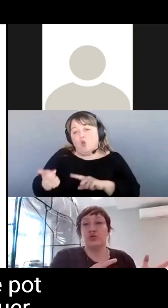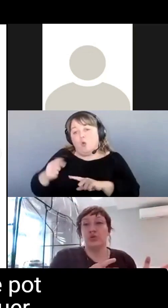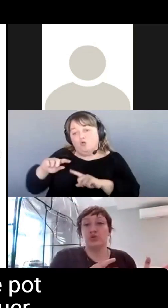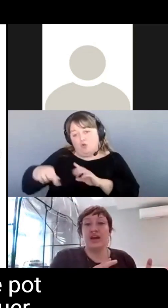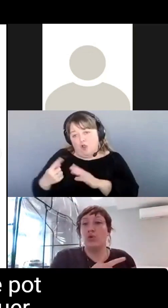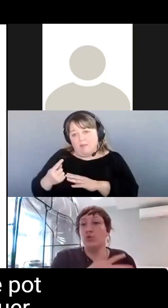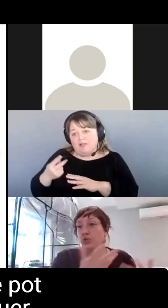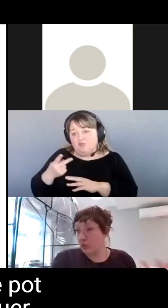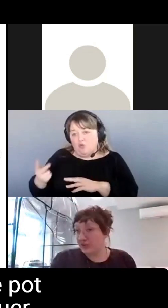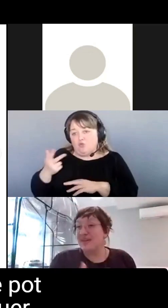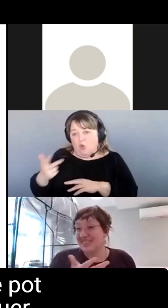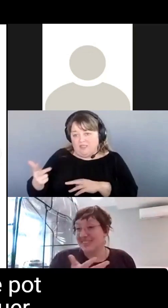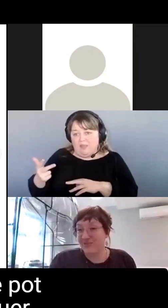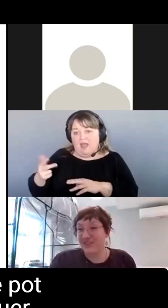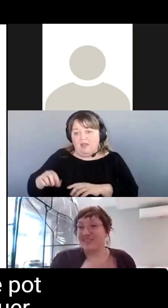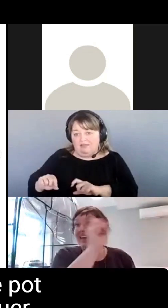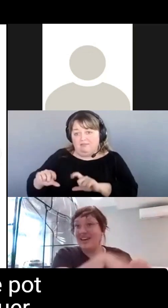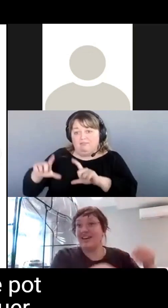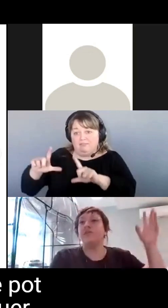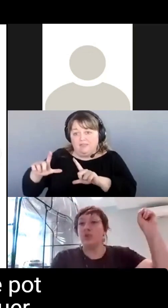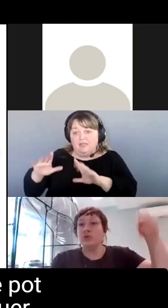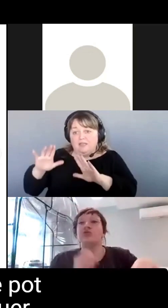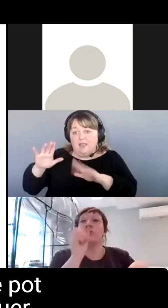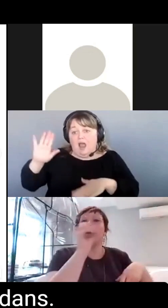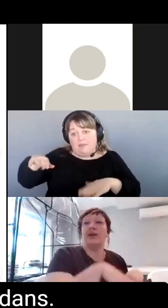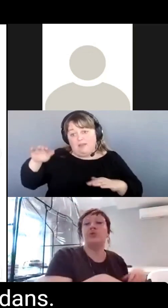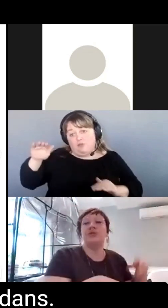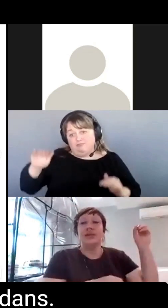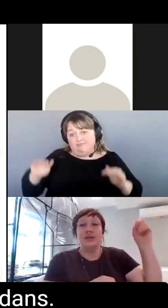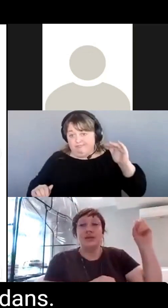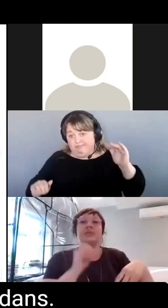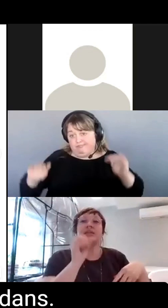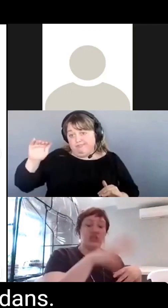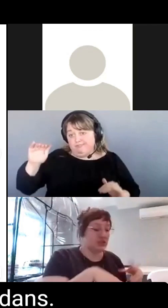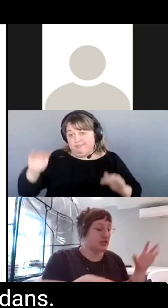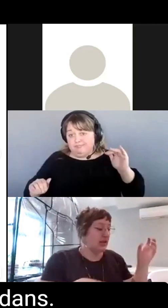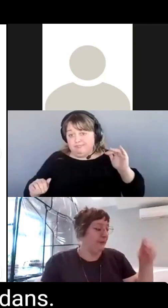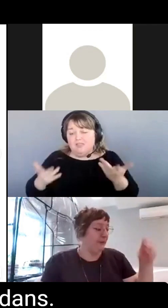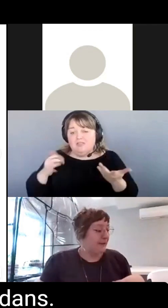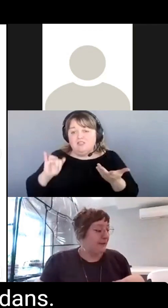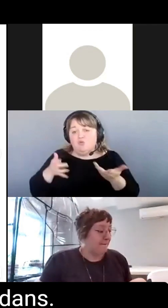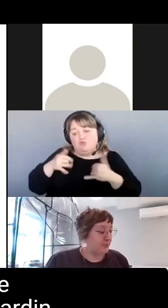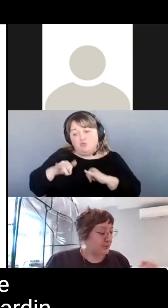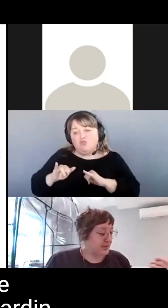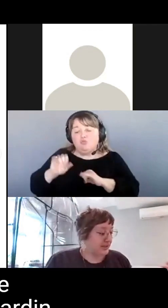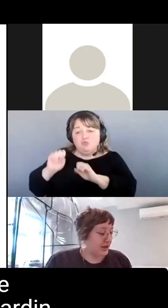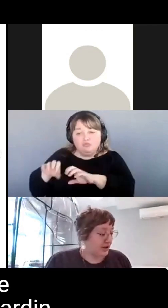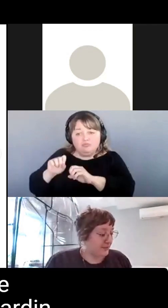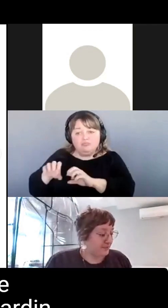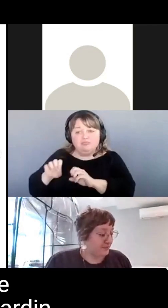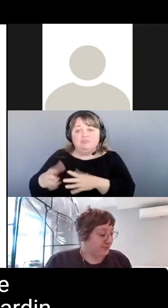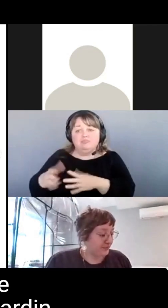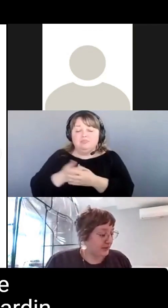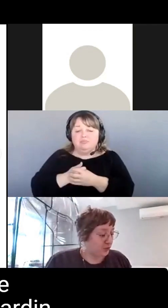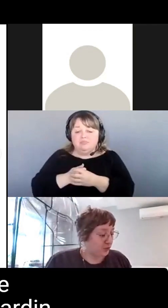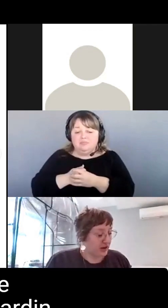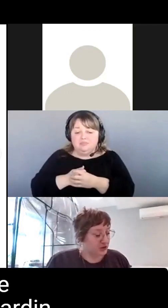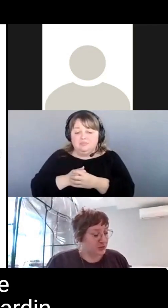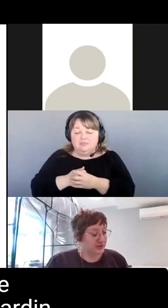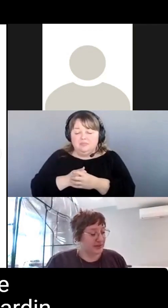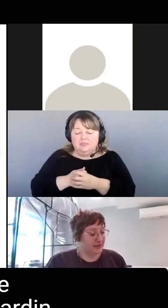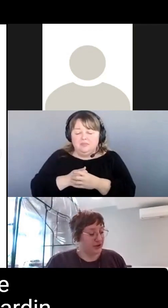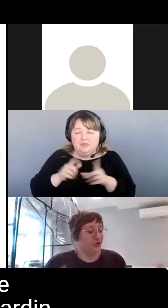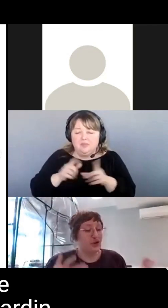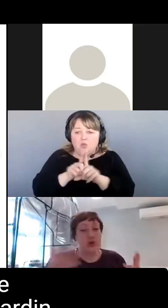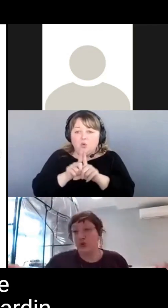ensuite retourner à mon autre pot qui est maintenant vide et continuer à cuisiner, mettre mes déchets dedans. Puis, vous pouvez